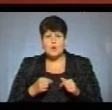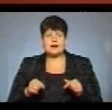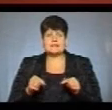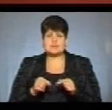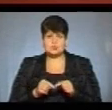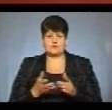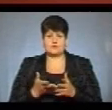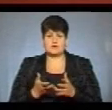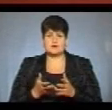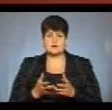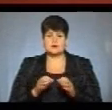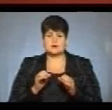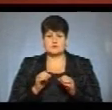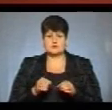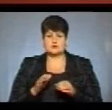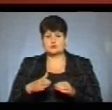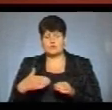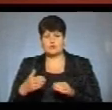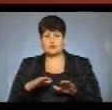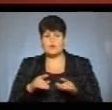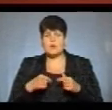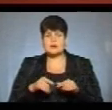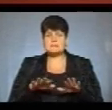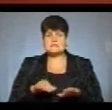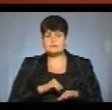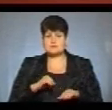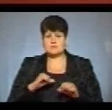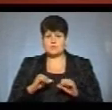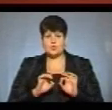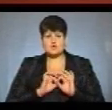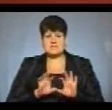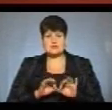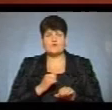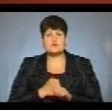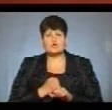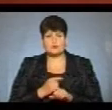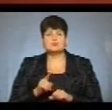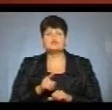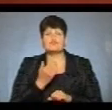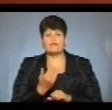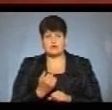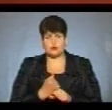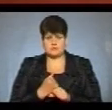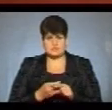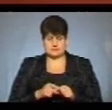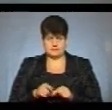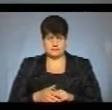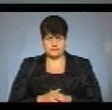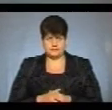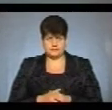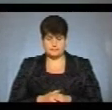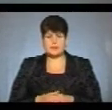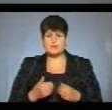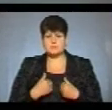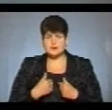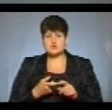організувати. Тоді вже, можливо, з боку органів місцевого самоврядування або роз'яснювальної роботи. Що ви робите в цій сфері? Значить, дивіться, ми